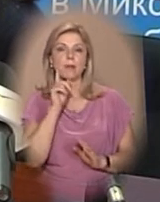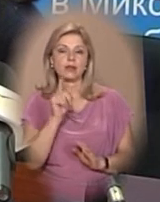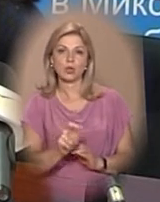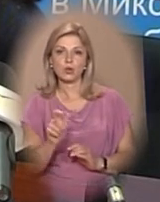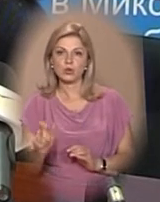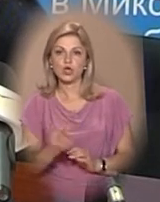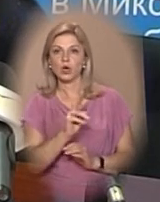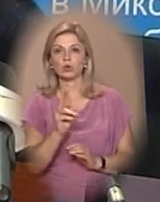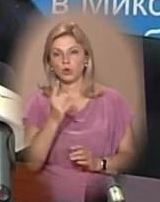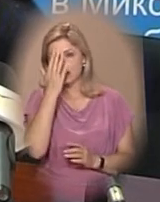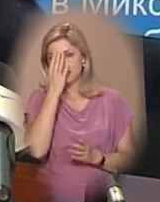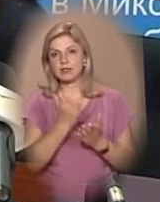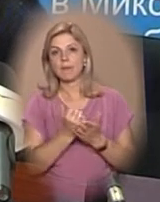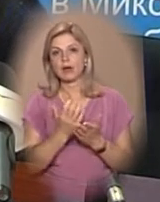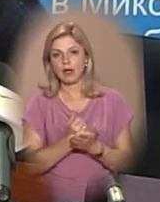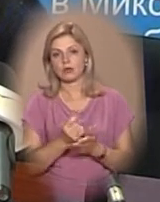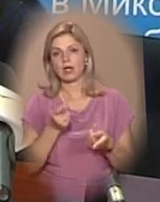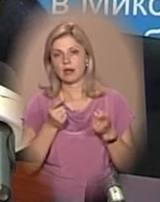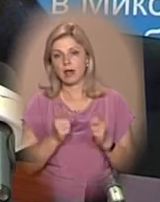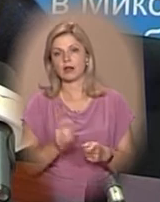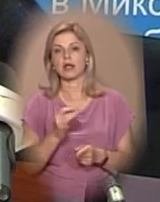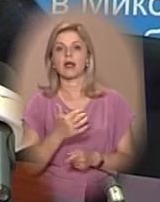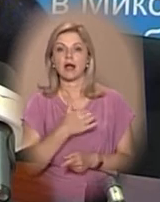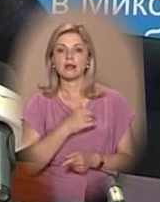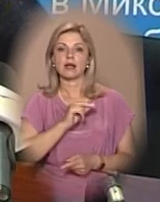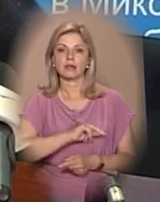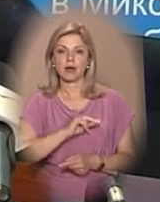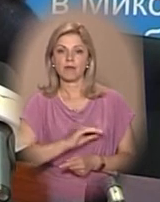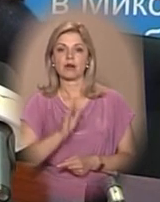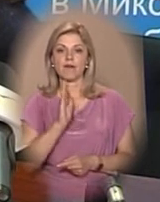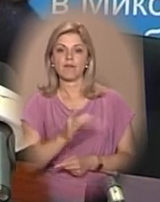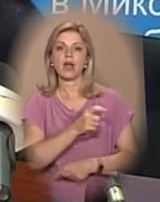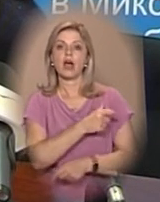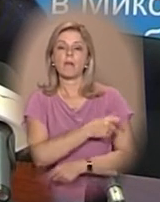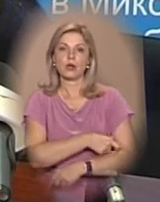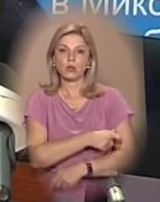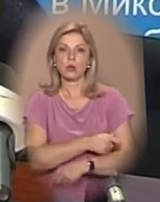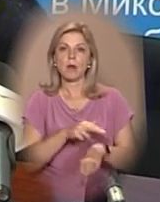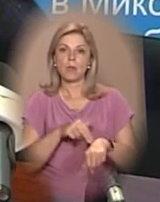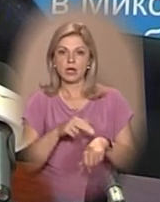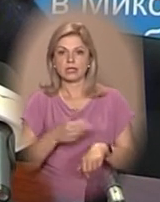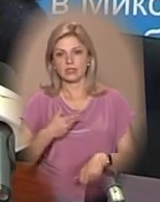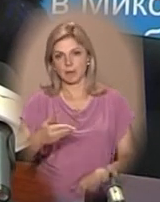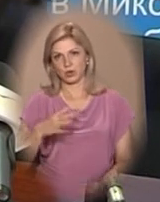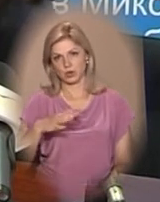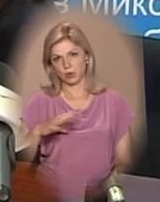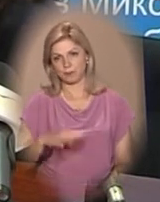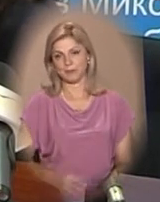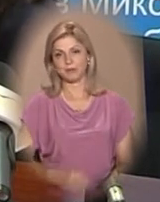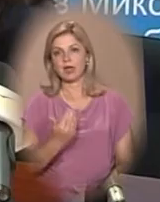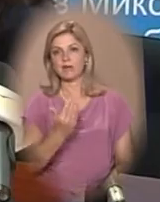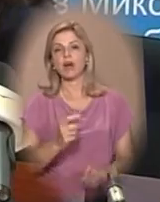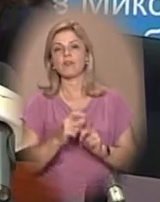людей, які збираються реально і хочуть працювати з новою патрульною поліцією, ми чекаємо. Вона